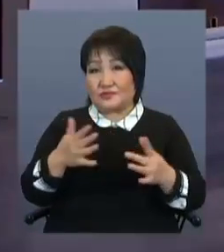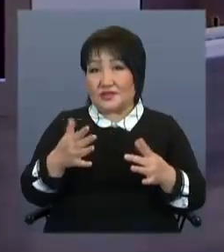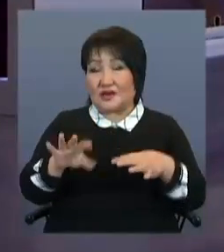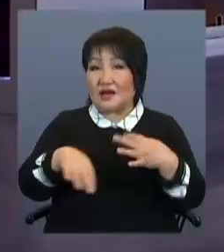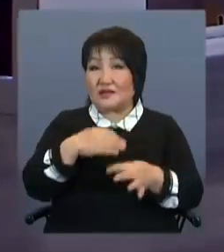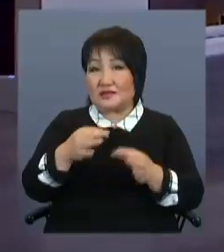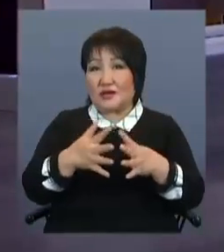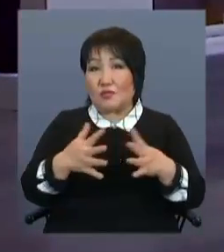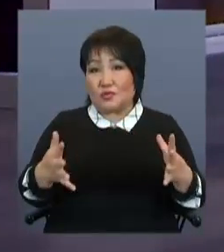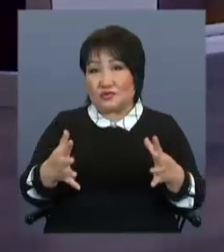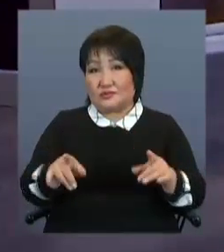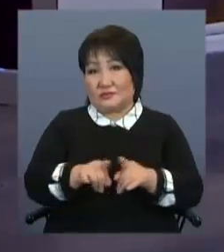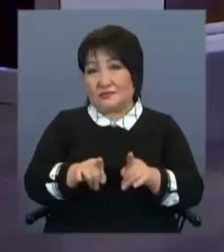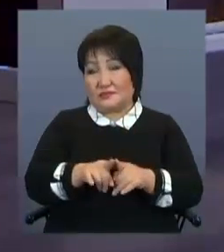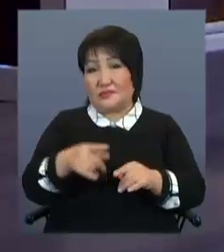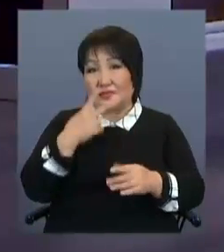Бұл қарағым